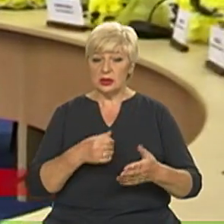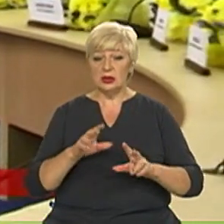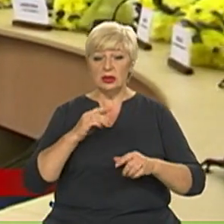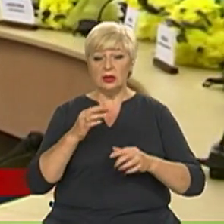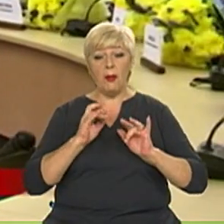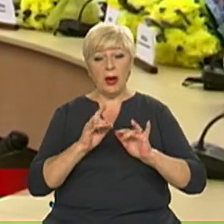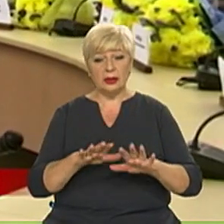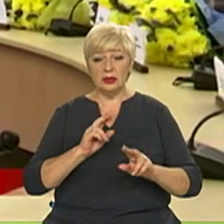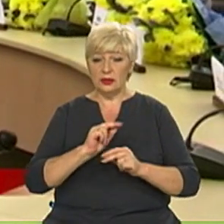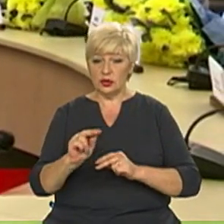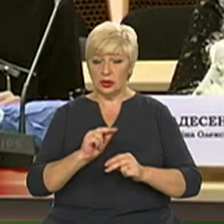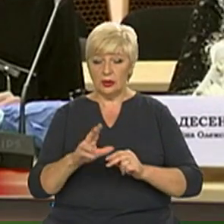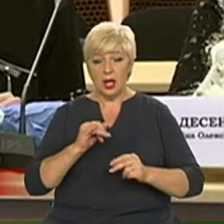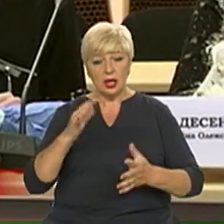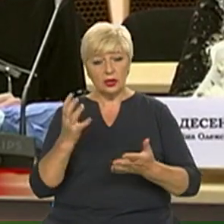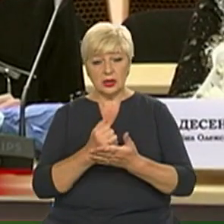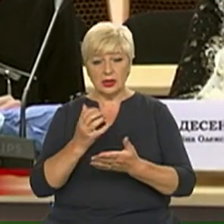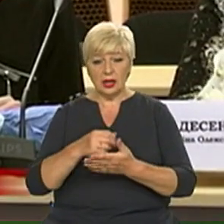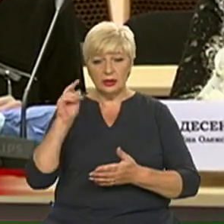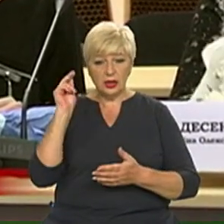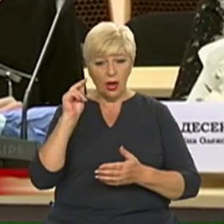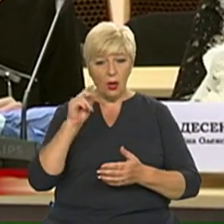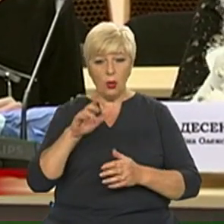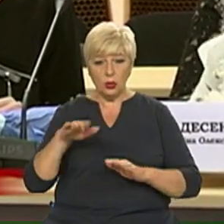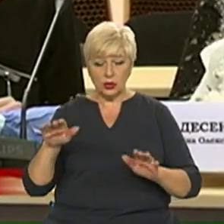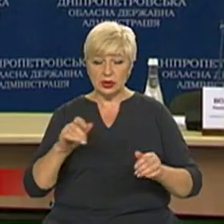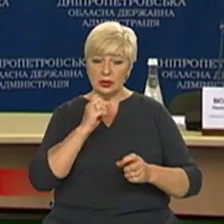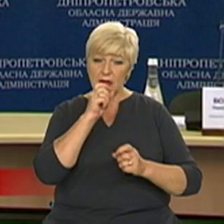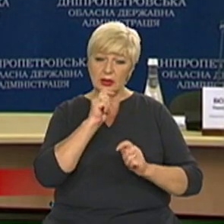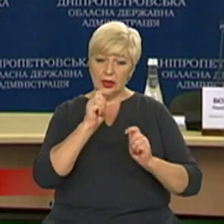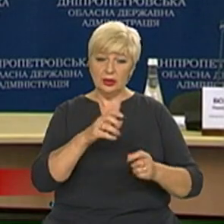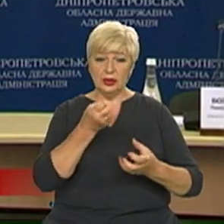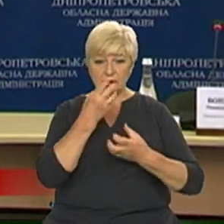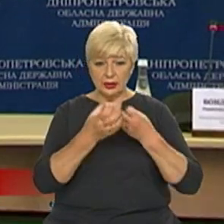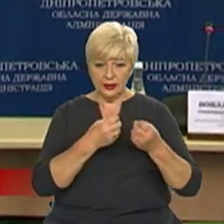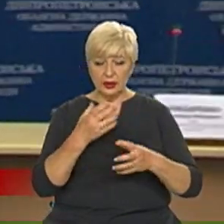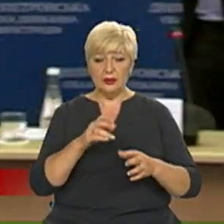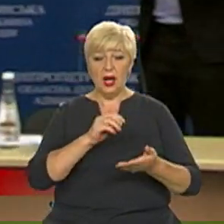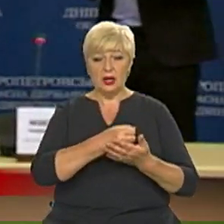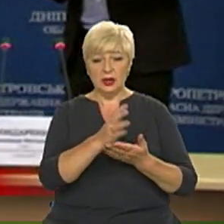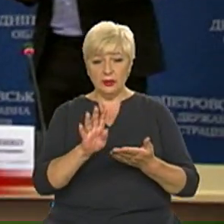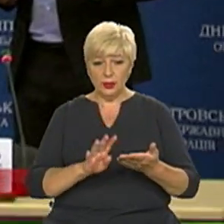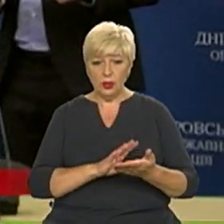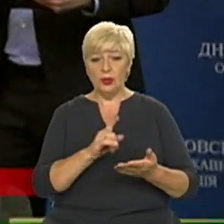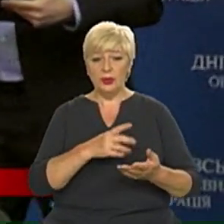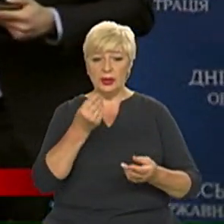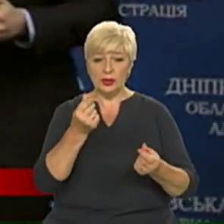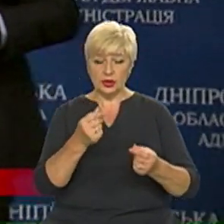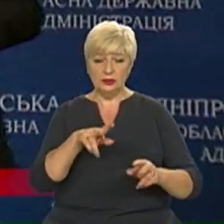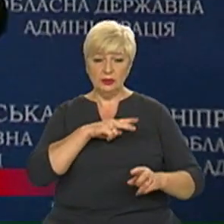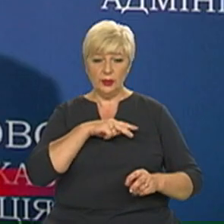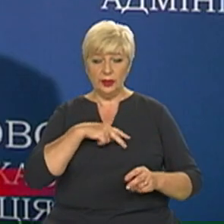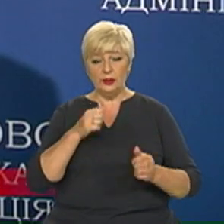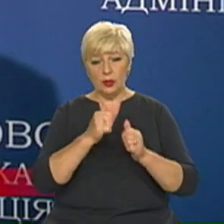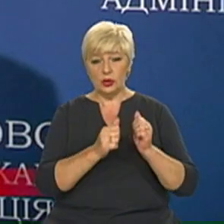методи вчителювання та досягнення учнів. Нагородили квітами, дипломами та грошовими преміями. Кожному по 15 тисяч